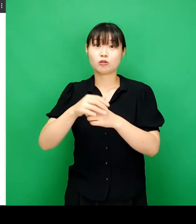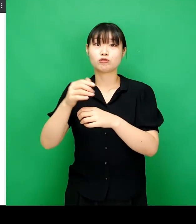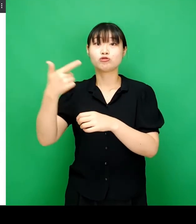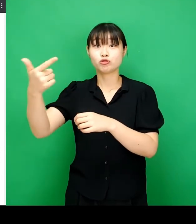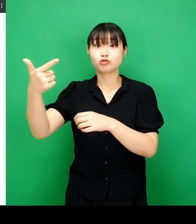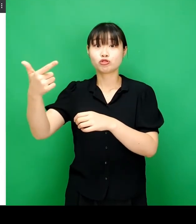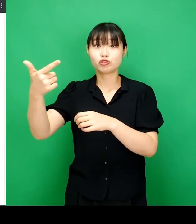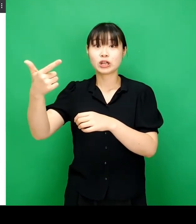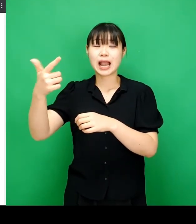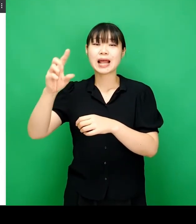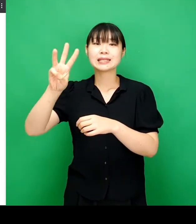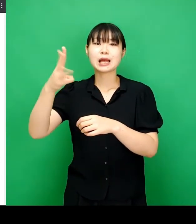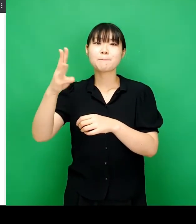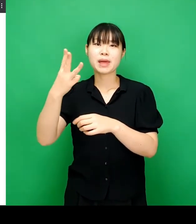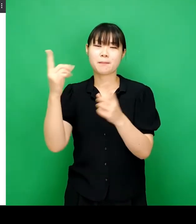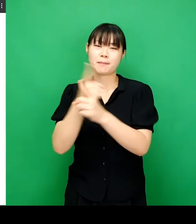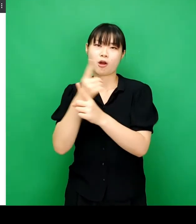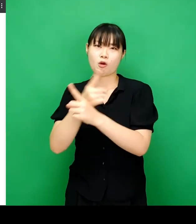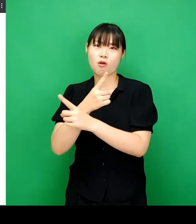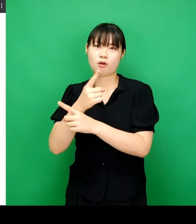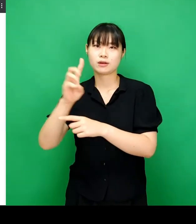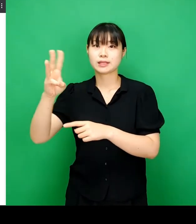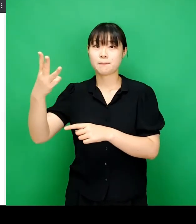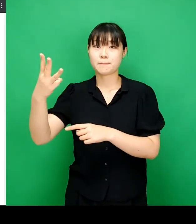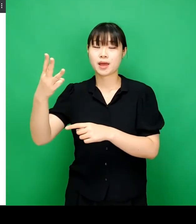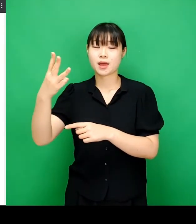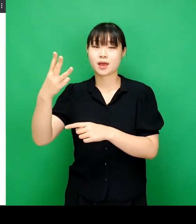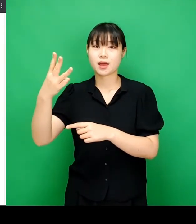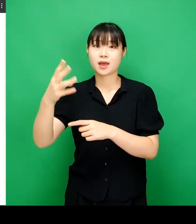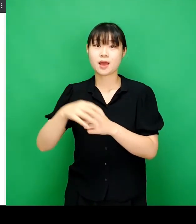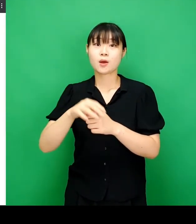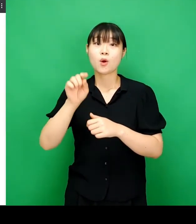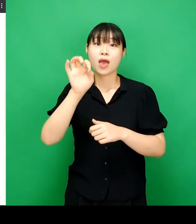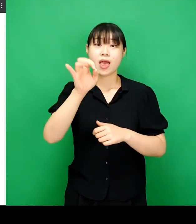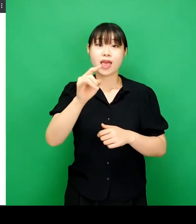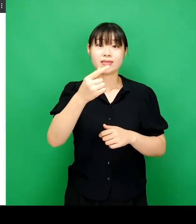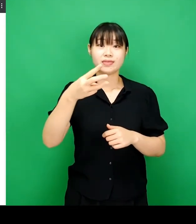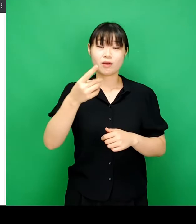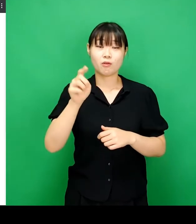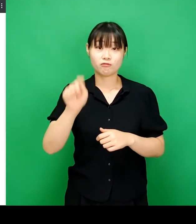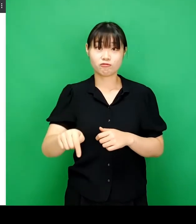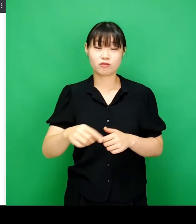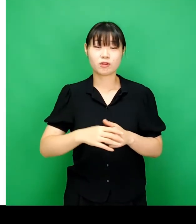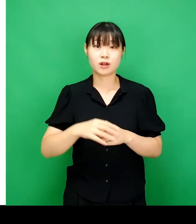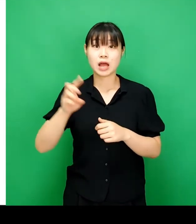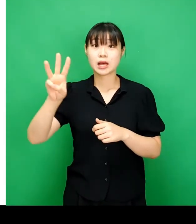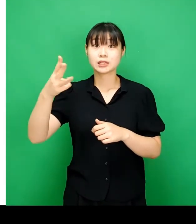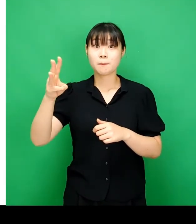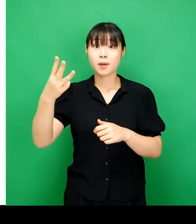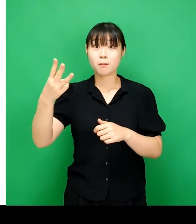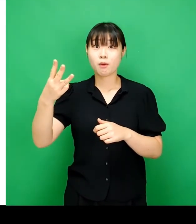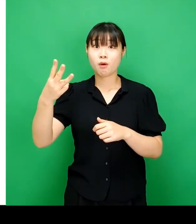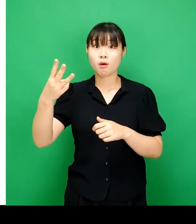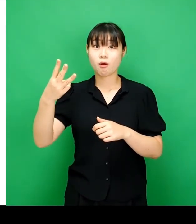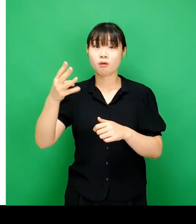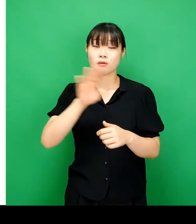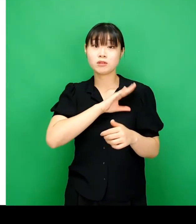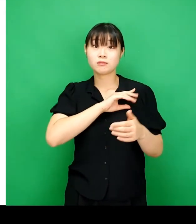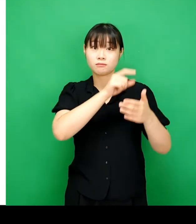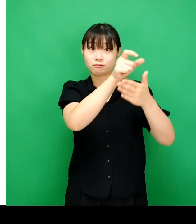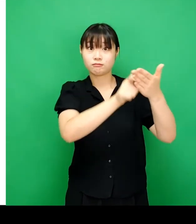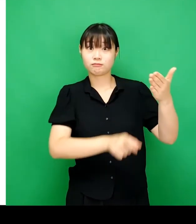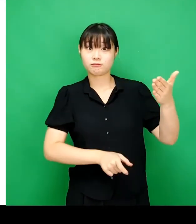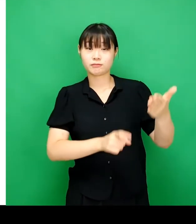부분이 있습니다. 숫자 6을 300으로 수정합니다. 엔터키를 누릅니다. 300명